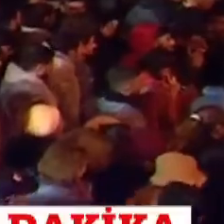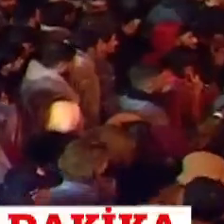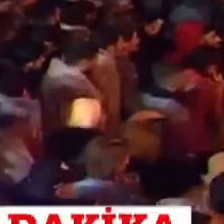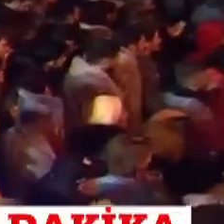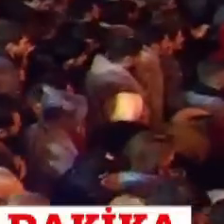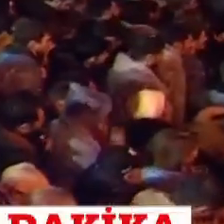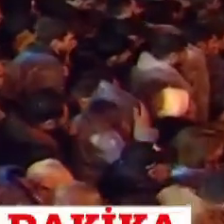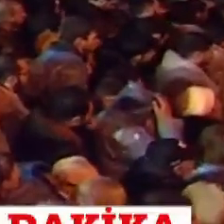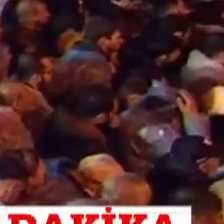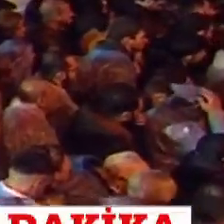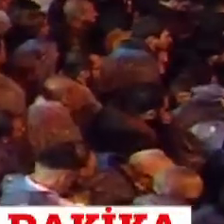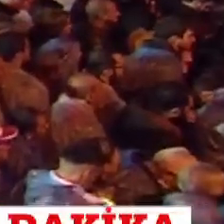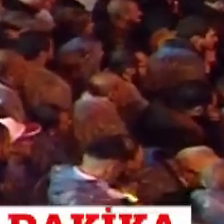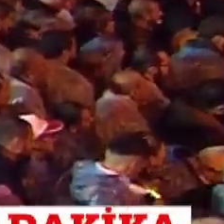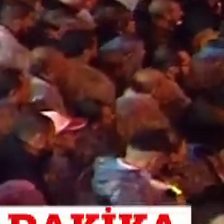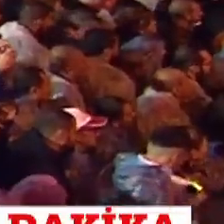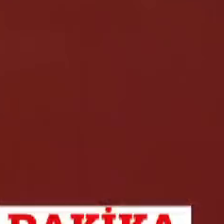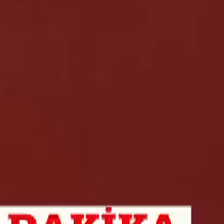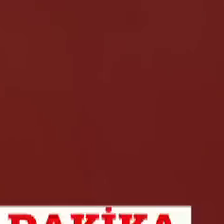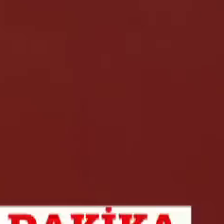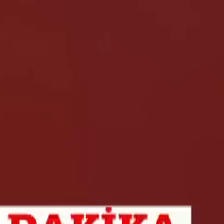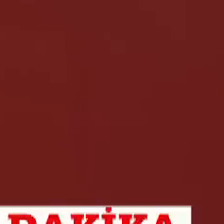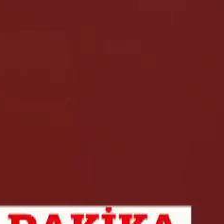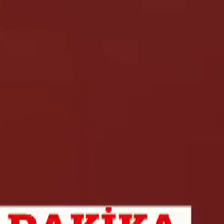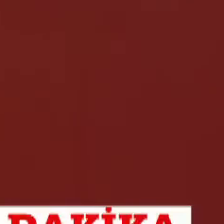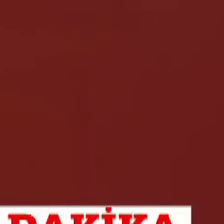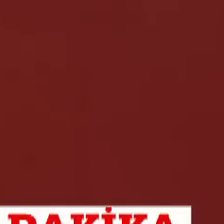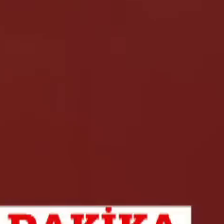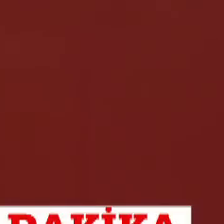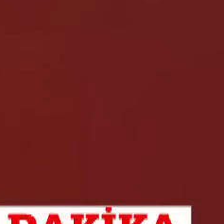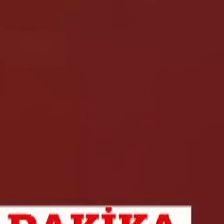Zalim zulmünü celladına yaptırırmış.